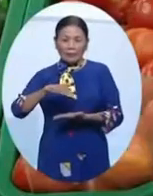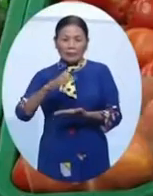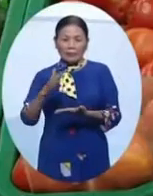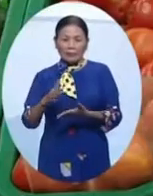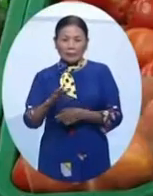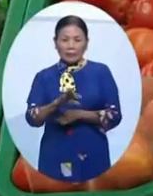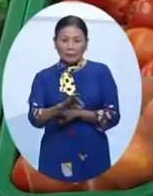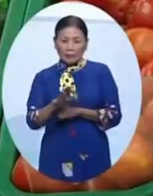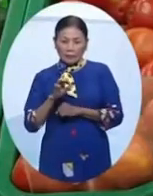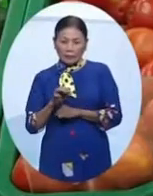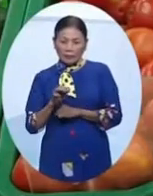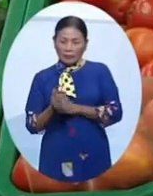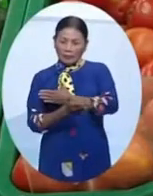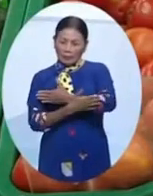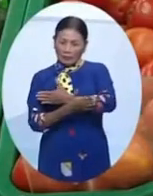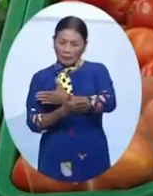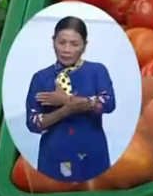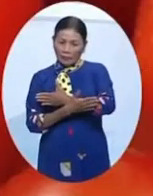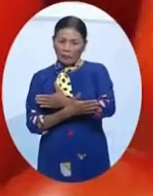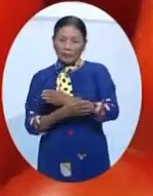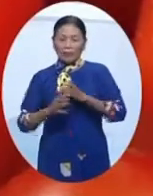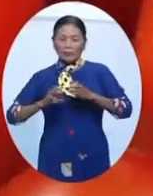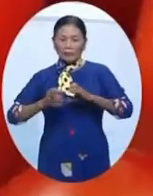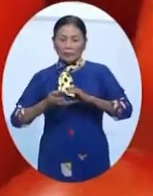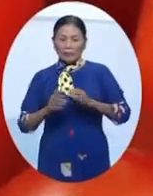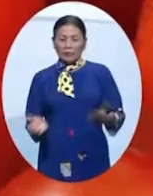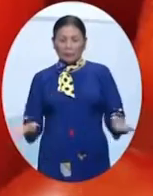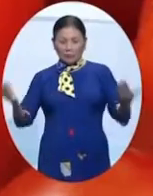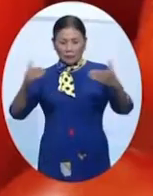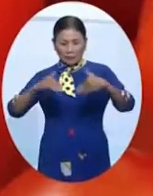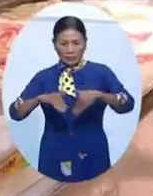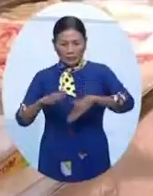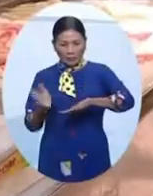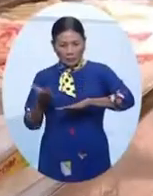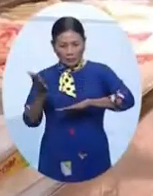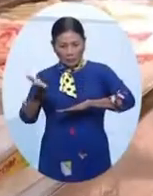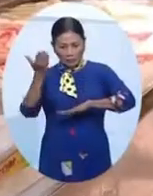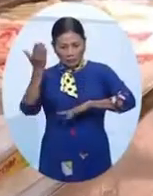chọn sẽ có nhiều hỗ trợ nhằm giúp doanh nghiệp tham gia gia tăng giá trị thương hiệu trong nước và quốc tế.